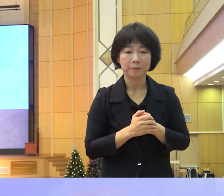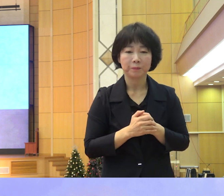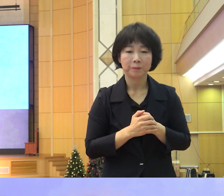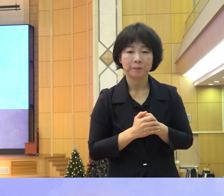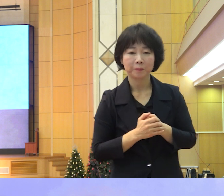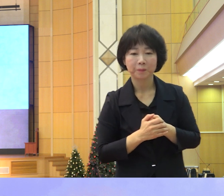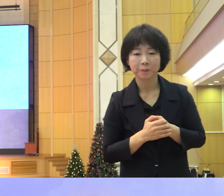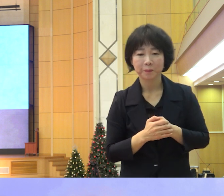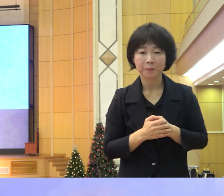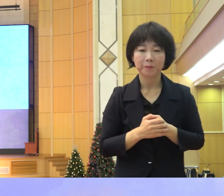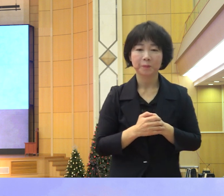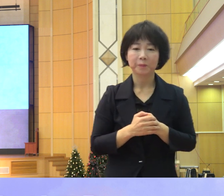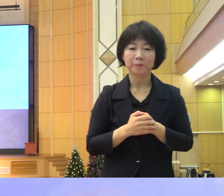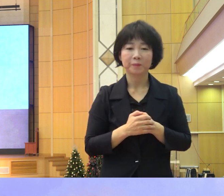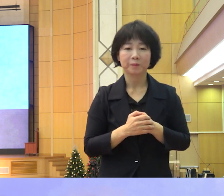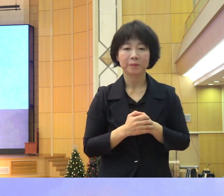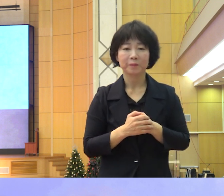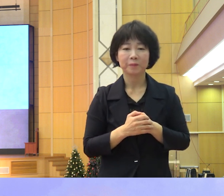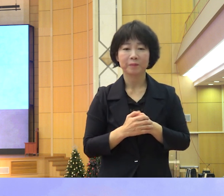성경교육이